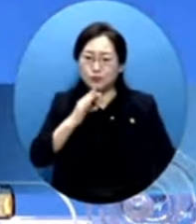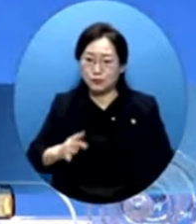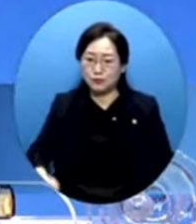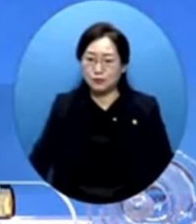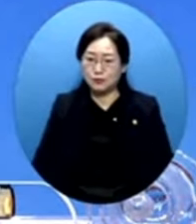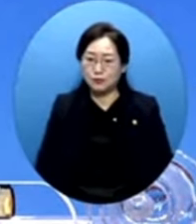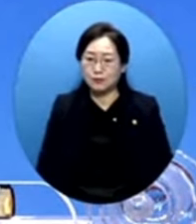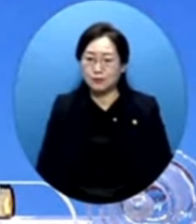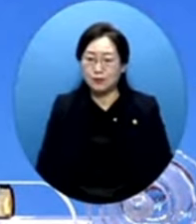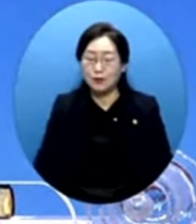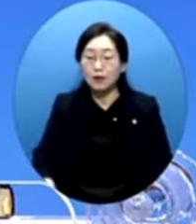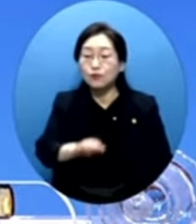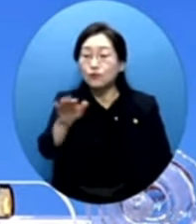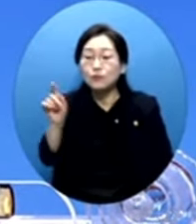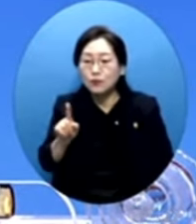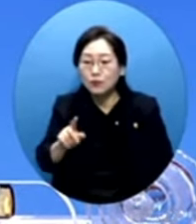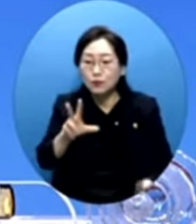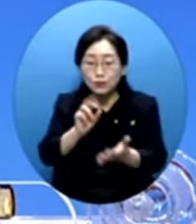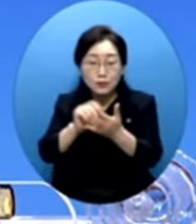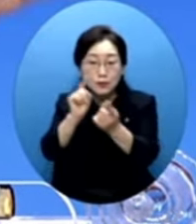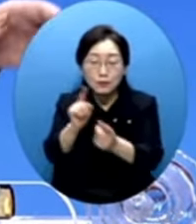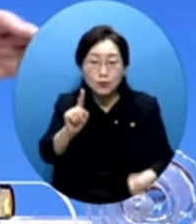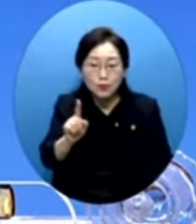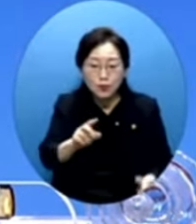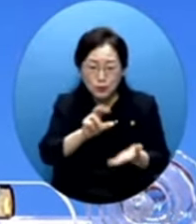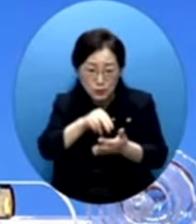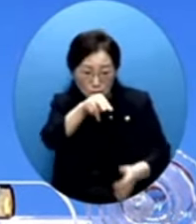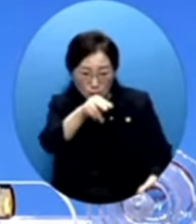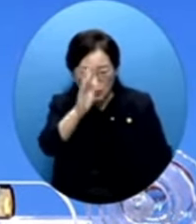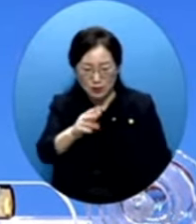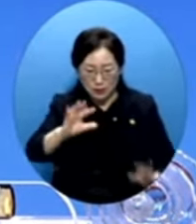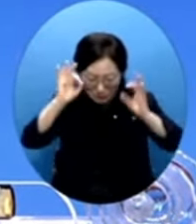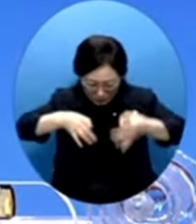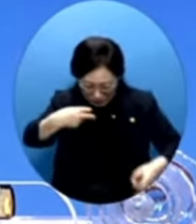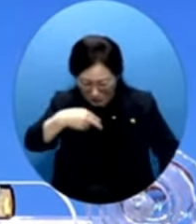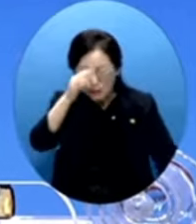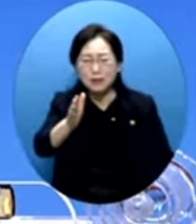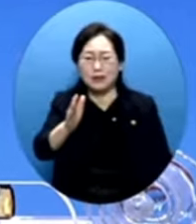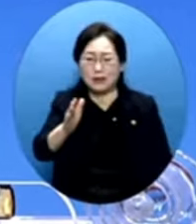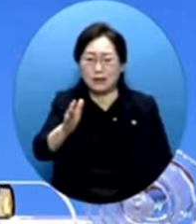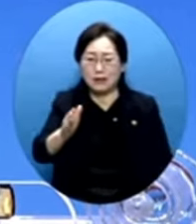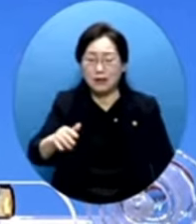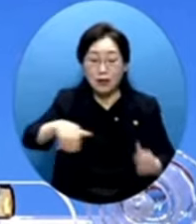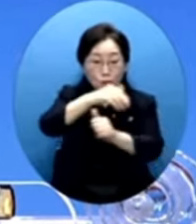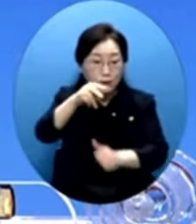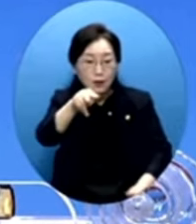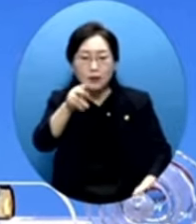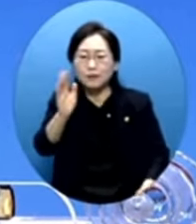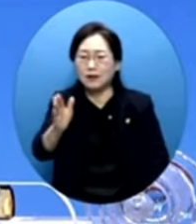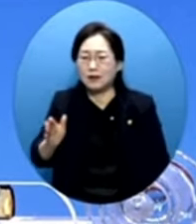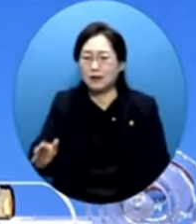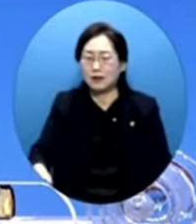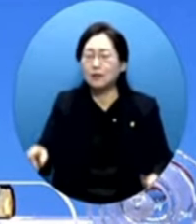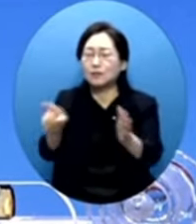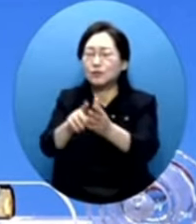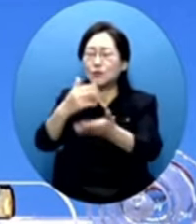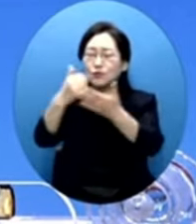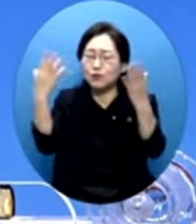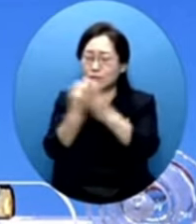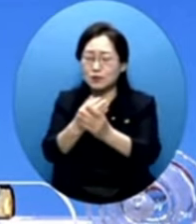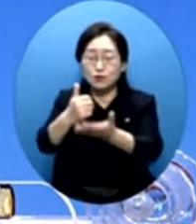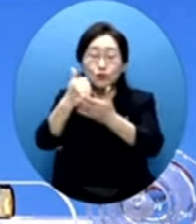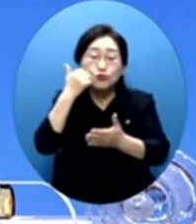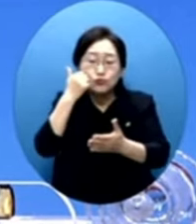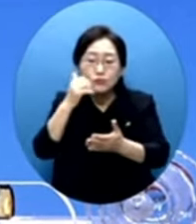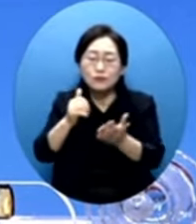되는 것입니다 우리가 문제를 많았을 때 문제를 바라보지 말고 내 자신을 바라보지 말고 환경을 바라보지 말고 믿음의 주 온전케 하신